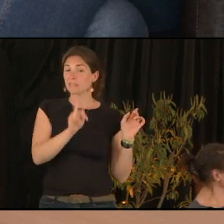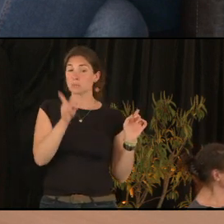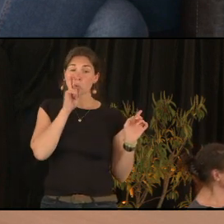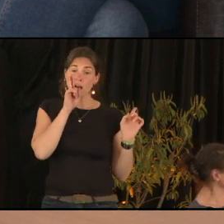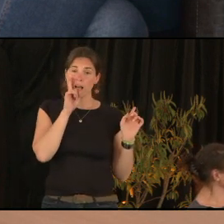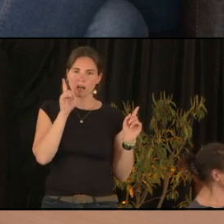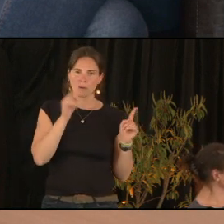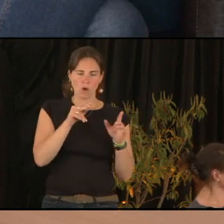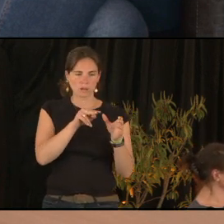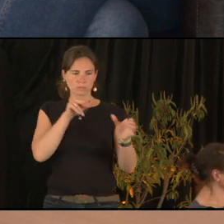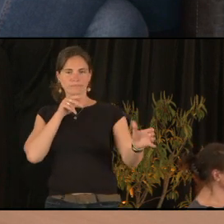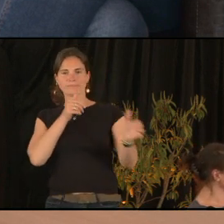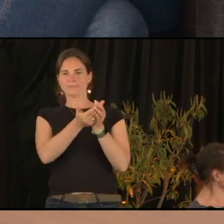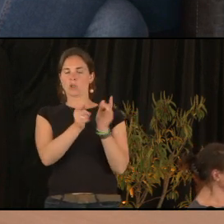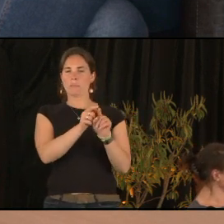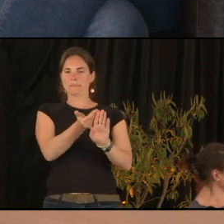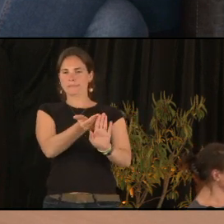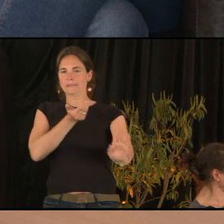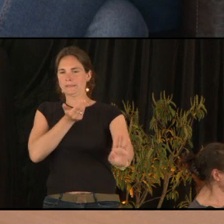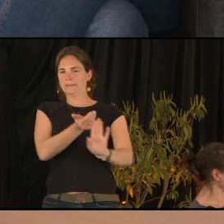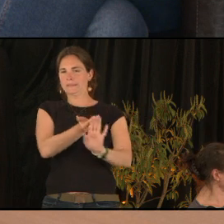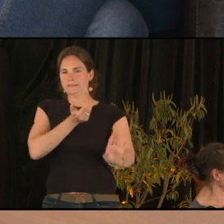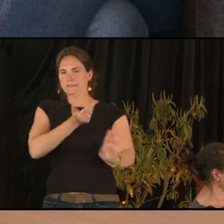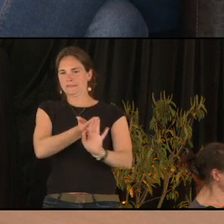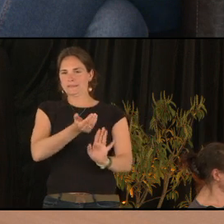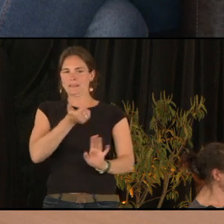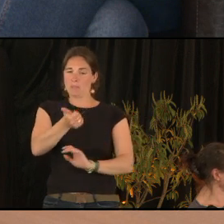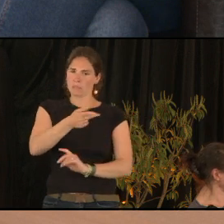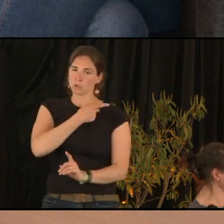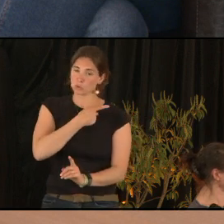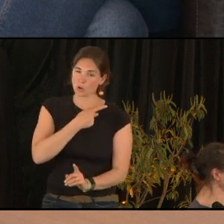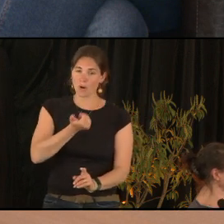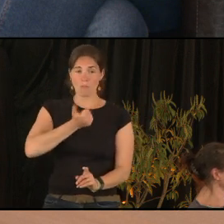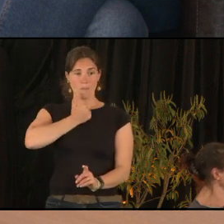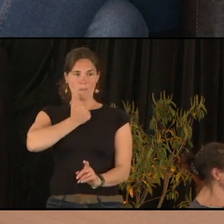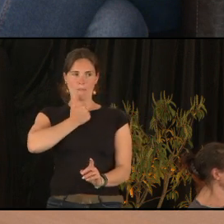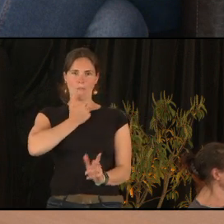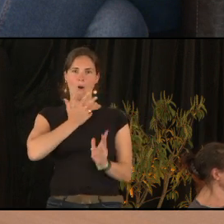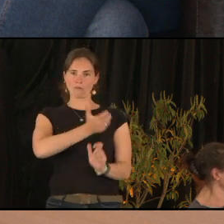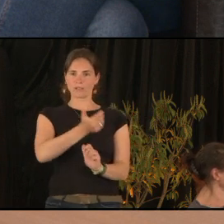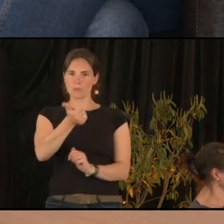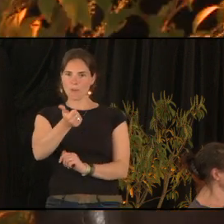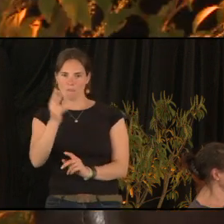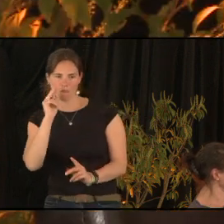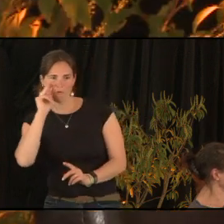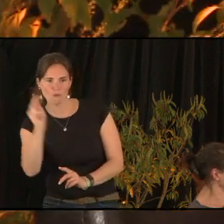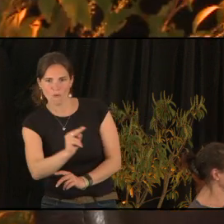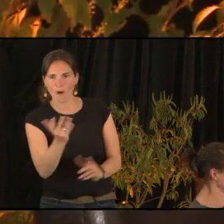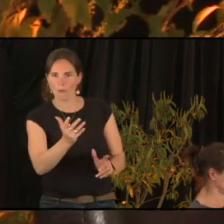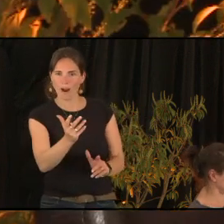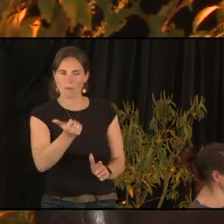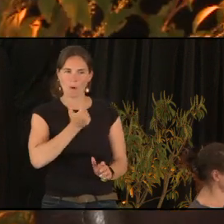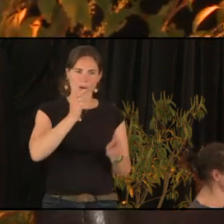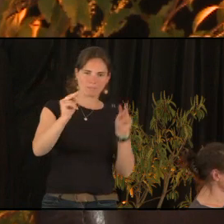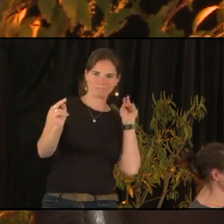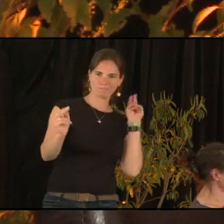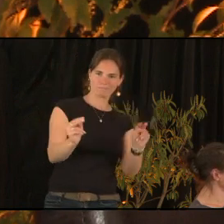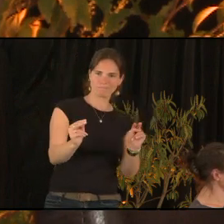vraiment... c'est un temps, en effet, très immobile. Et par rapport... Caroline a choisi